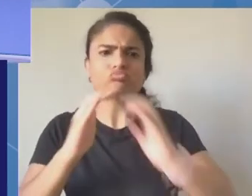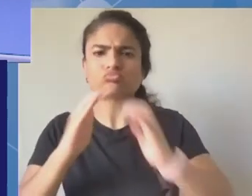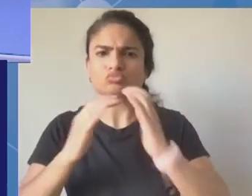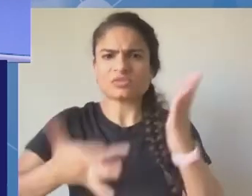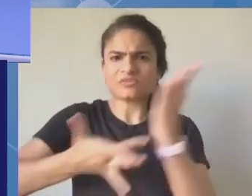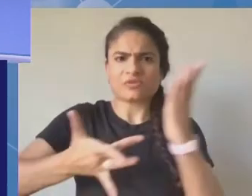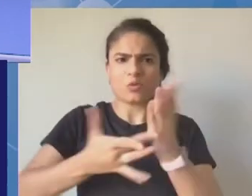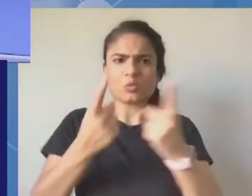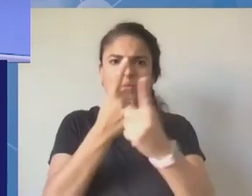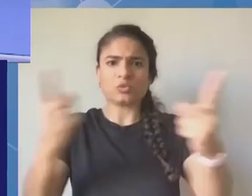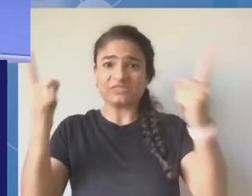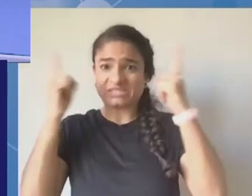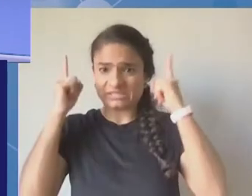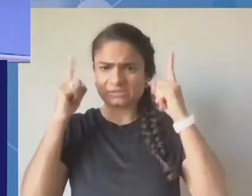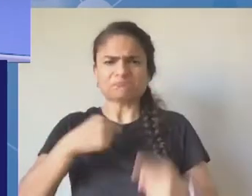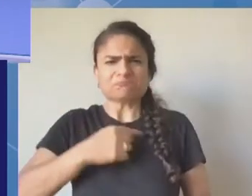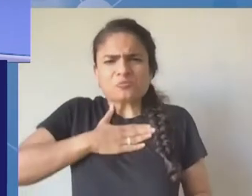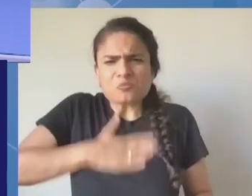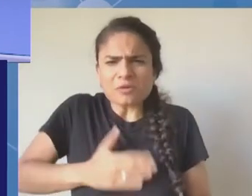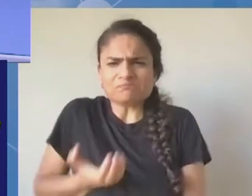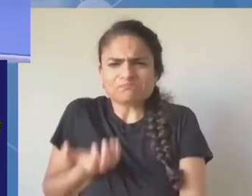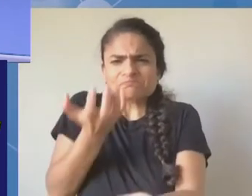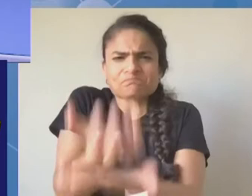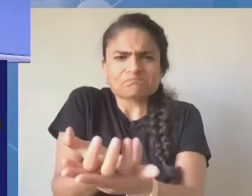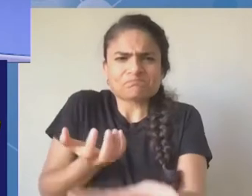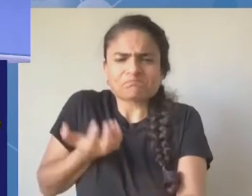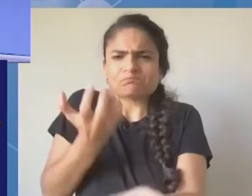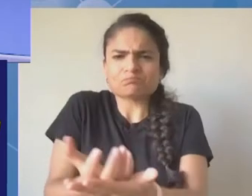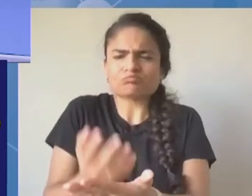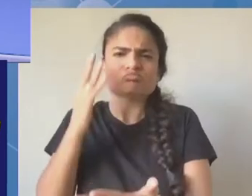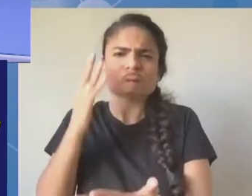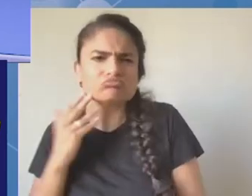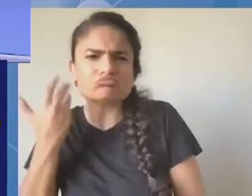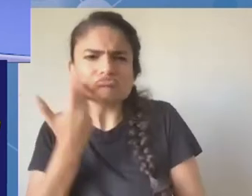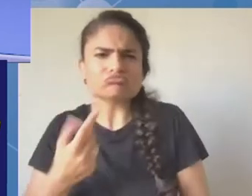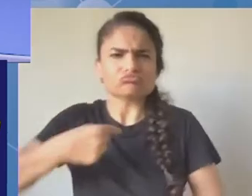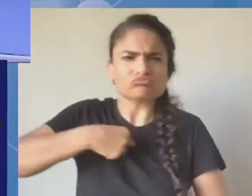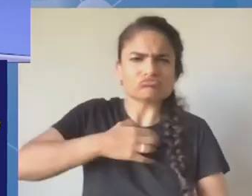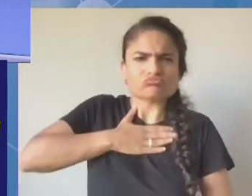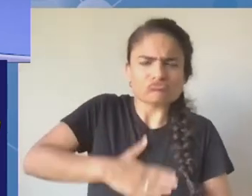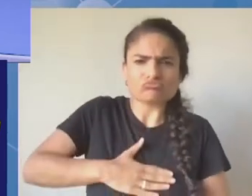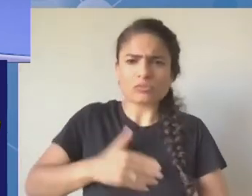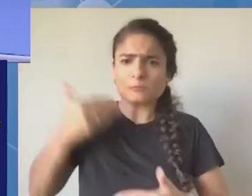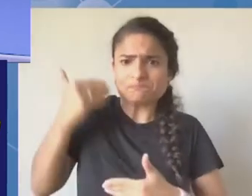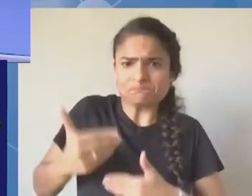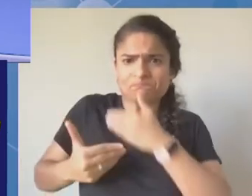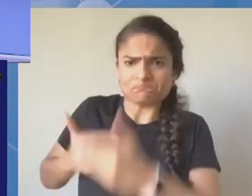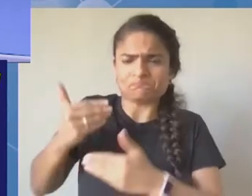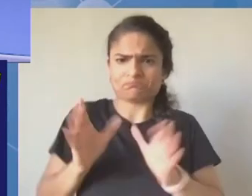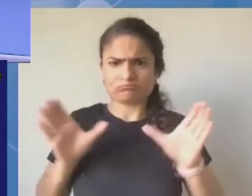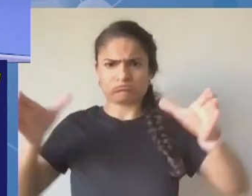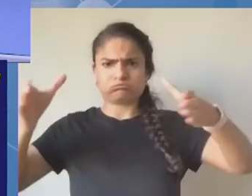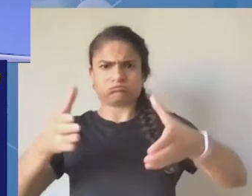加纳大学的代表。我想强调的是，在我的经验当中，